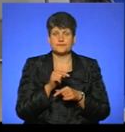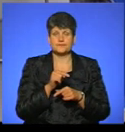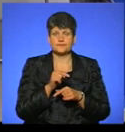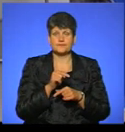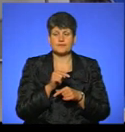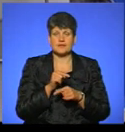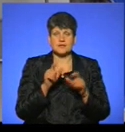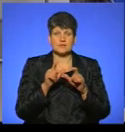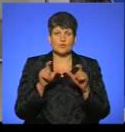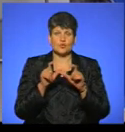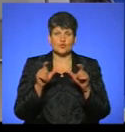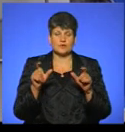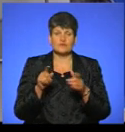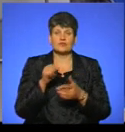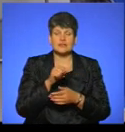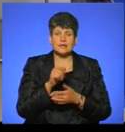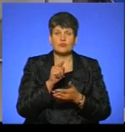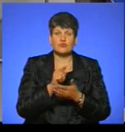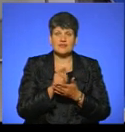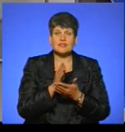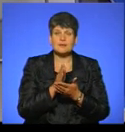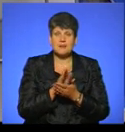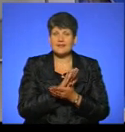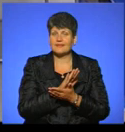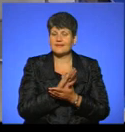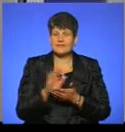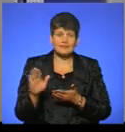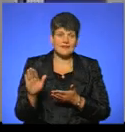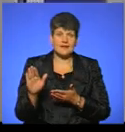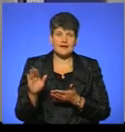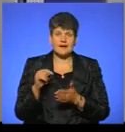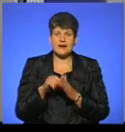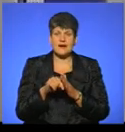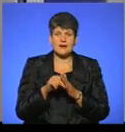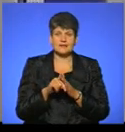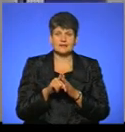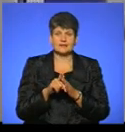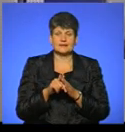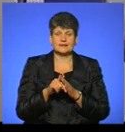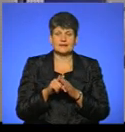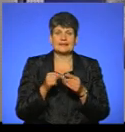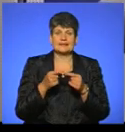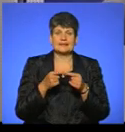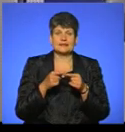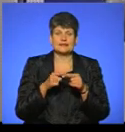споруди, я кажу, вони повинні мати не характер якогось такого техногенного об'єкта, який